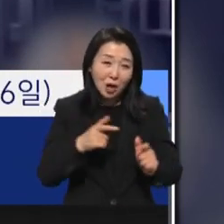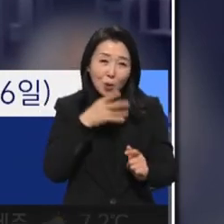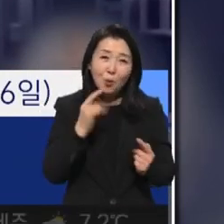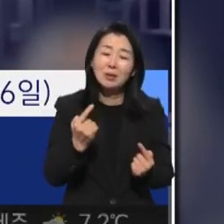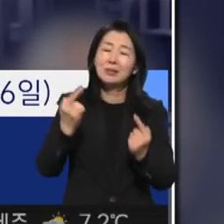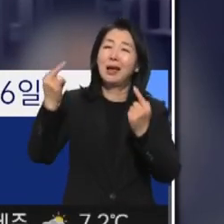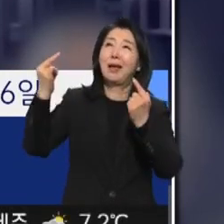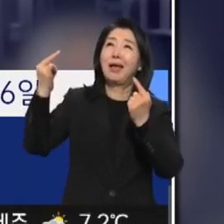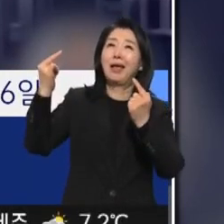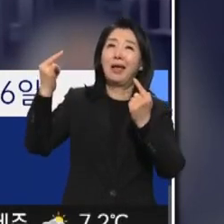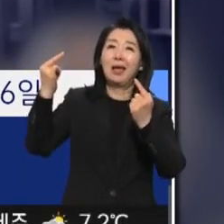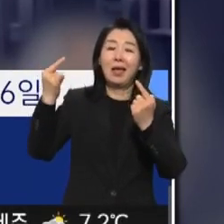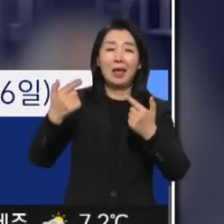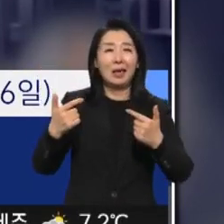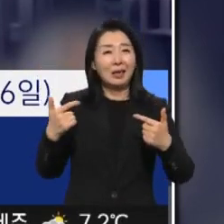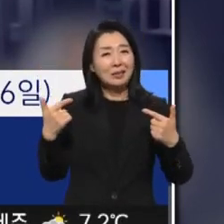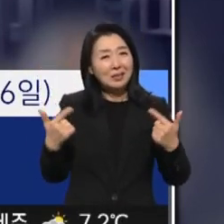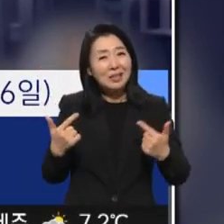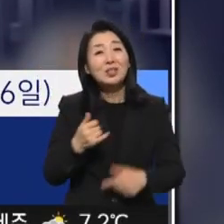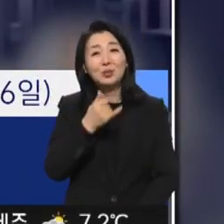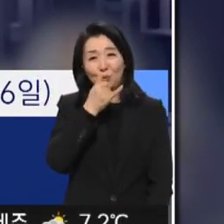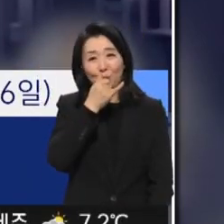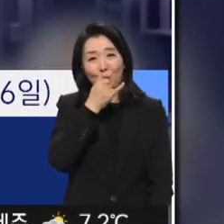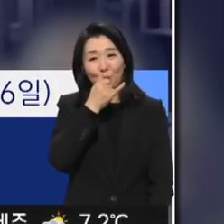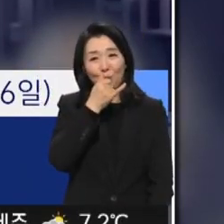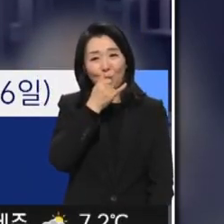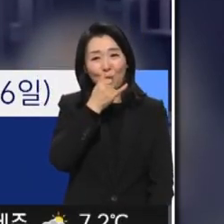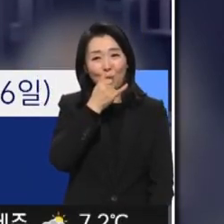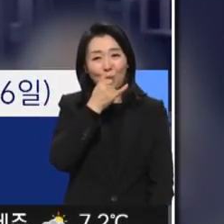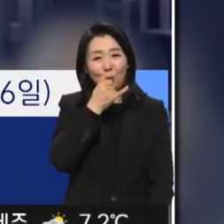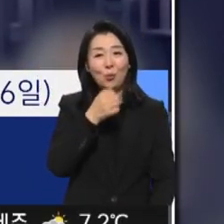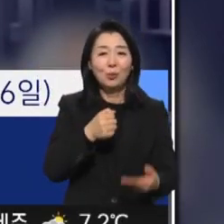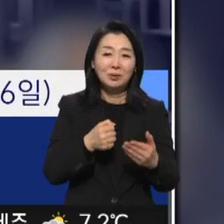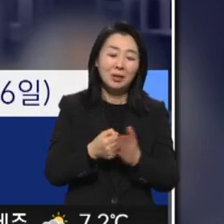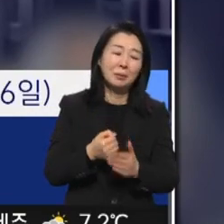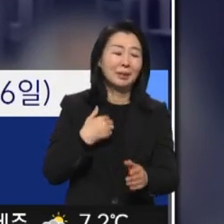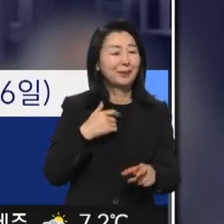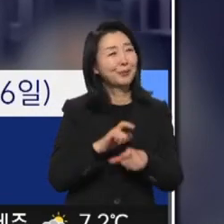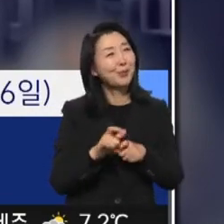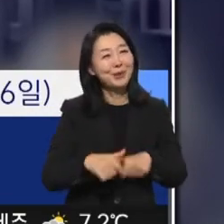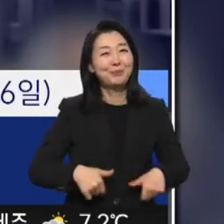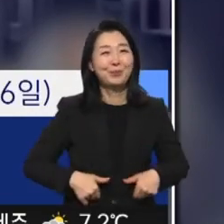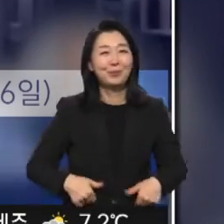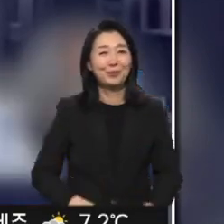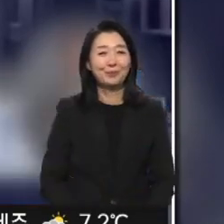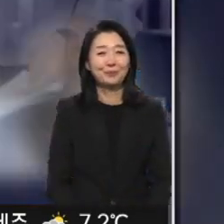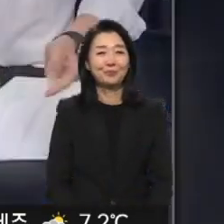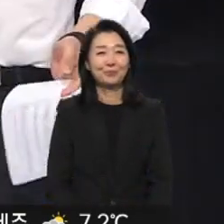보니까 네. 또 많은 분들이 요구도 그러니까요. 하시고 하는데요. 글쎄 조금 더 고민해 보겠습니다.